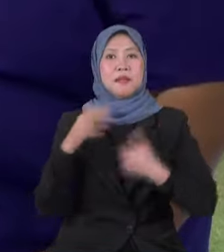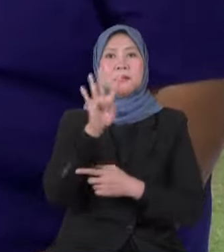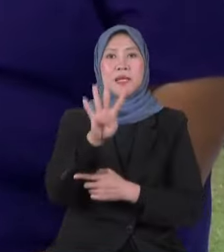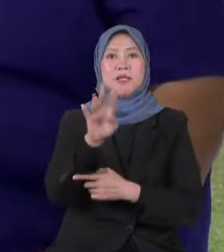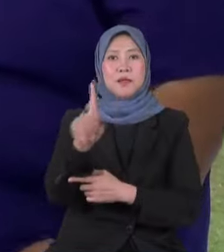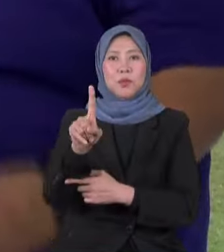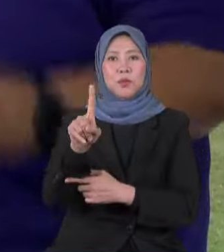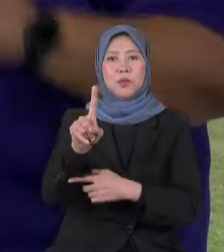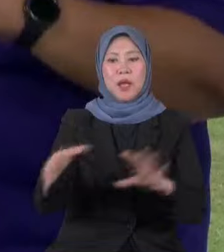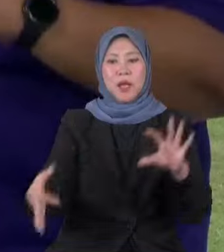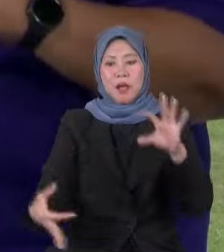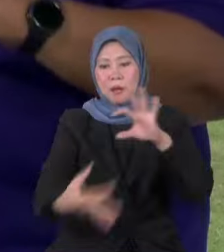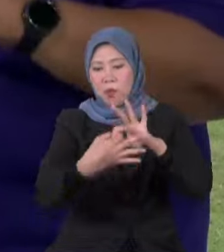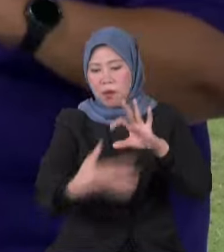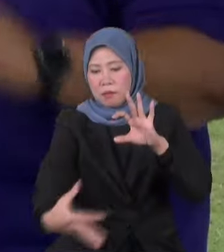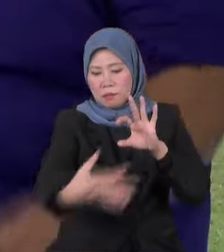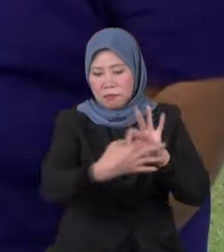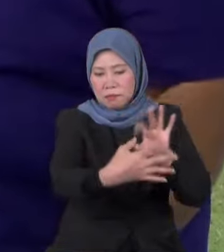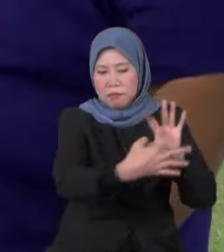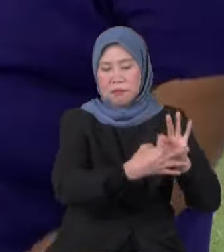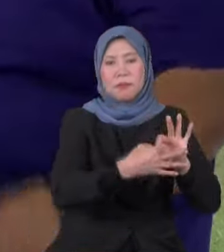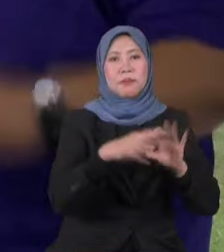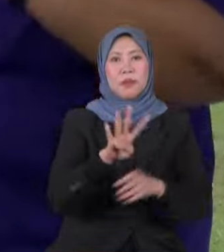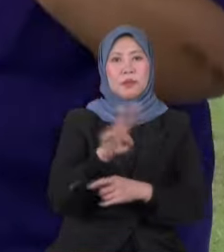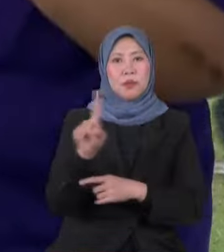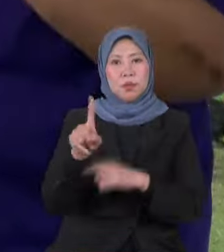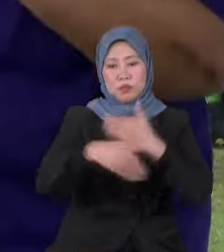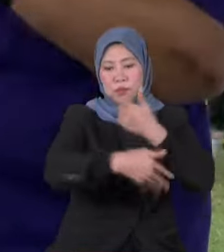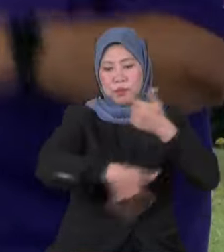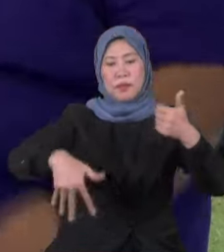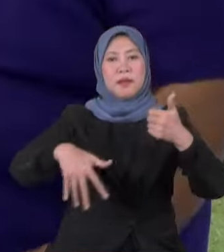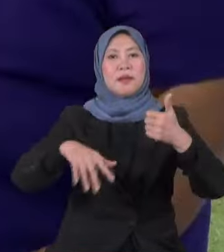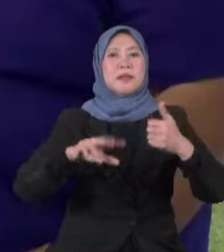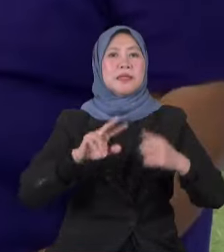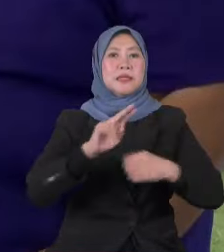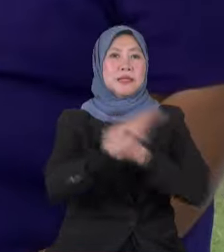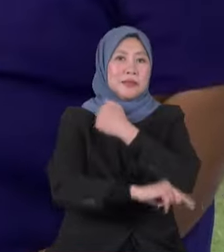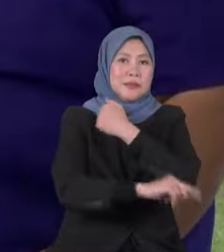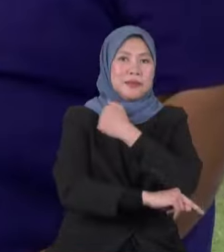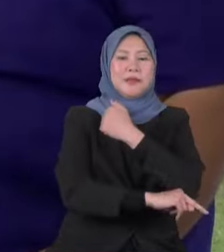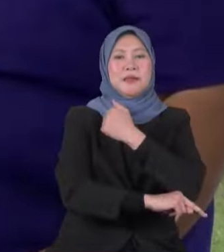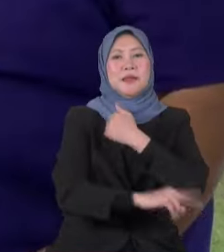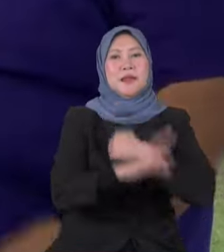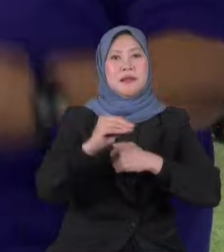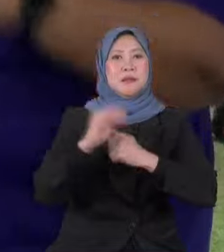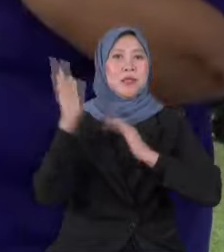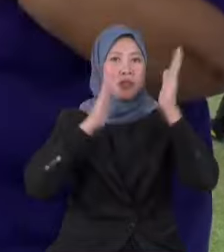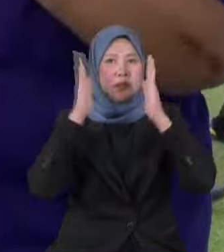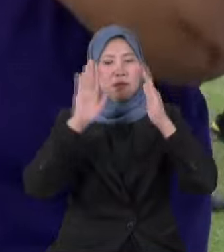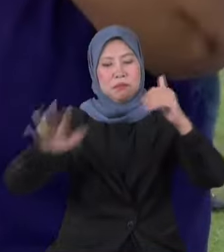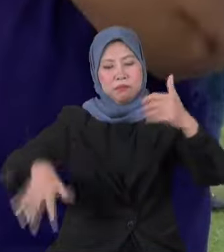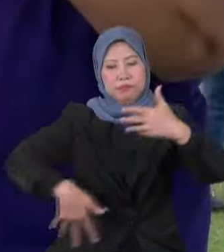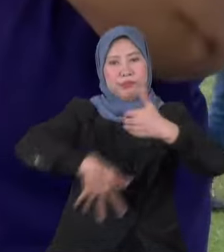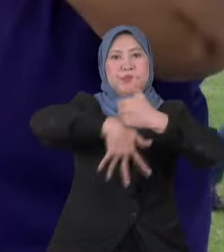gabungan. 41 badan gabungan di peringkat negeri dan kebangsaan, bertaraf peringkat negeri dan kebangsaan.